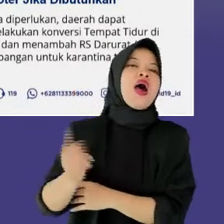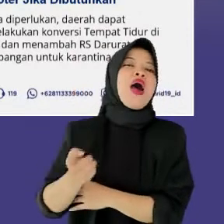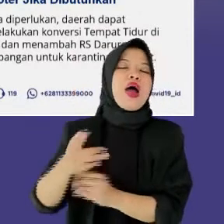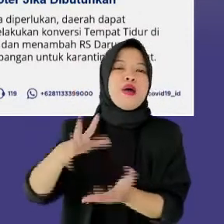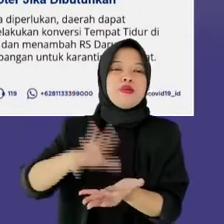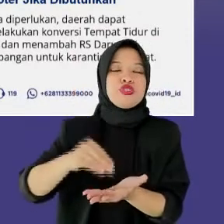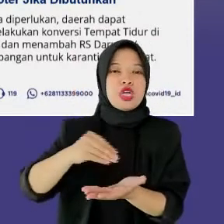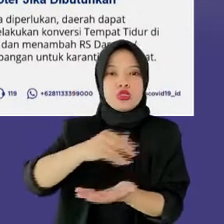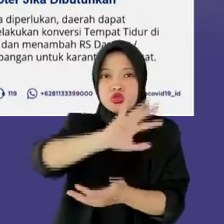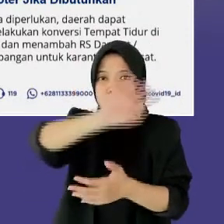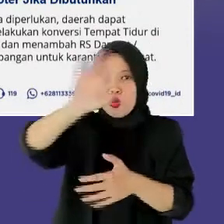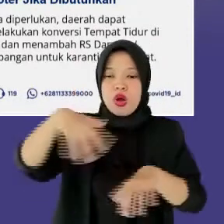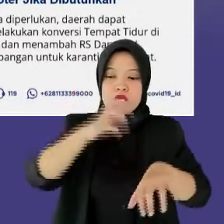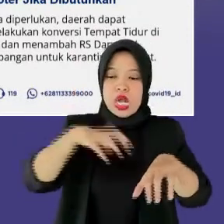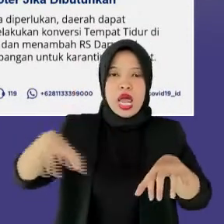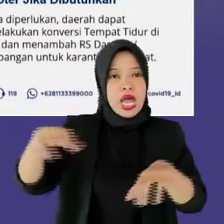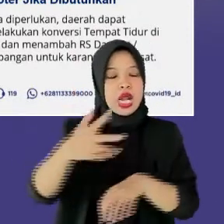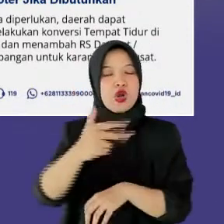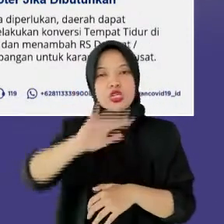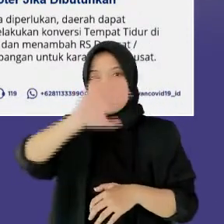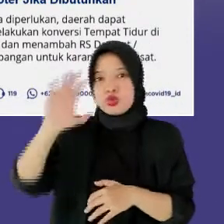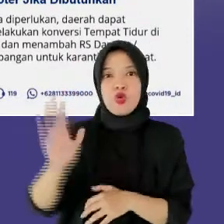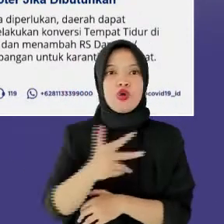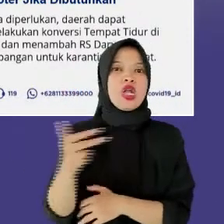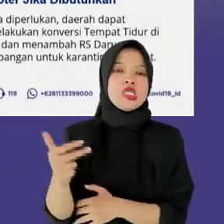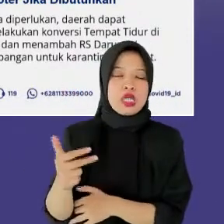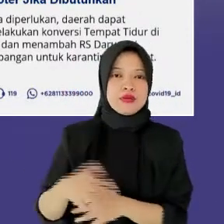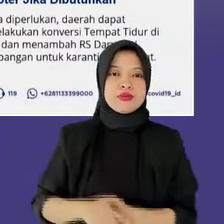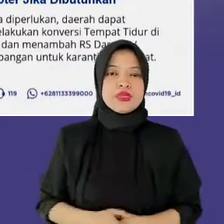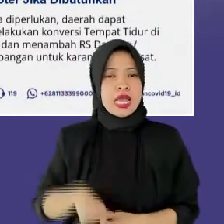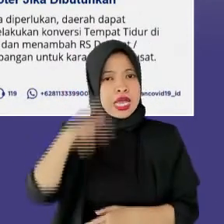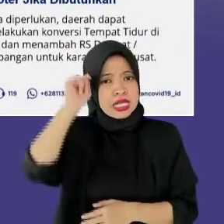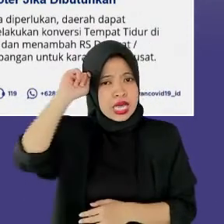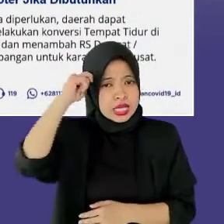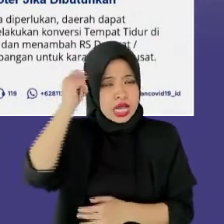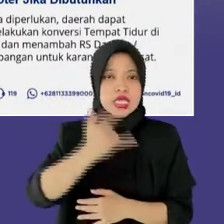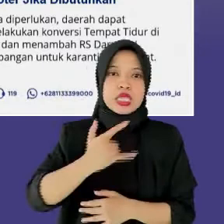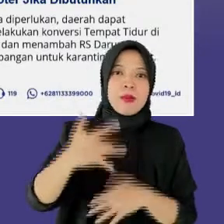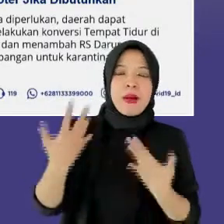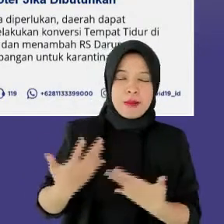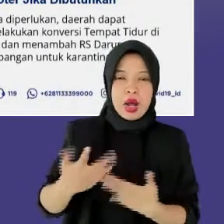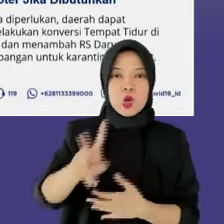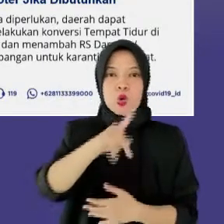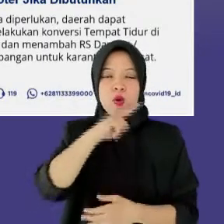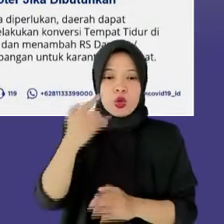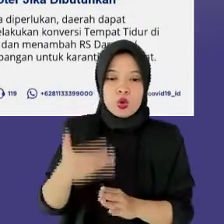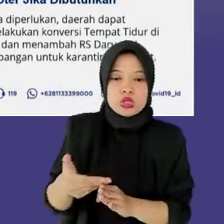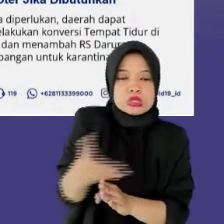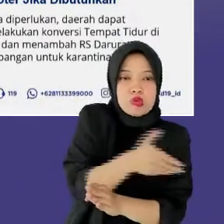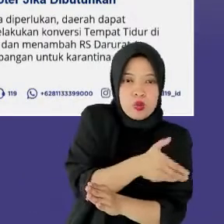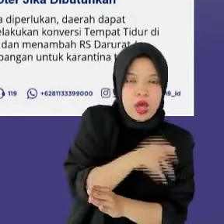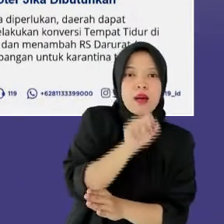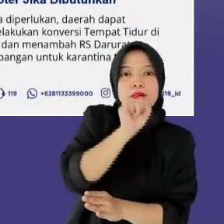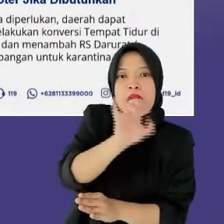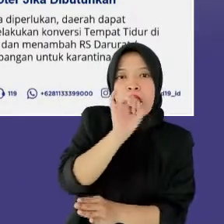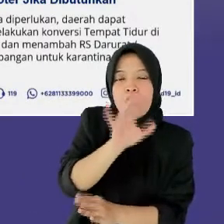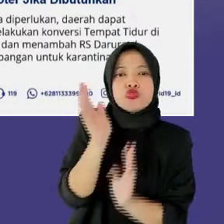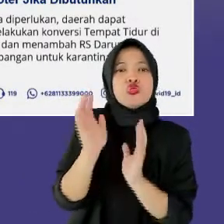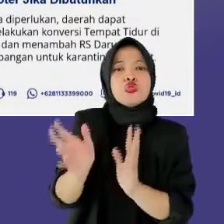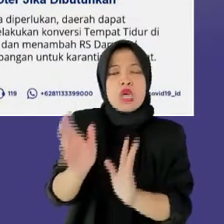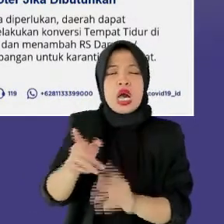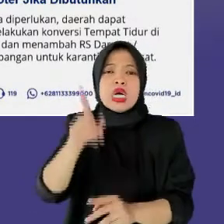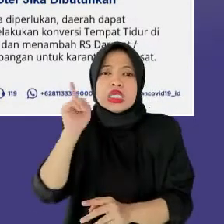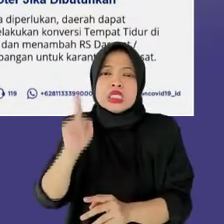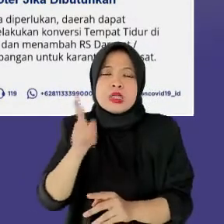terpusat yang ada di seluruh wilayah Indonesia. Nah, yang salah satu hal yang ingin kita ingatkan, dua minggu lalu sudah pernah kita sampaikan, Dokter Lola, salah